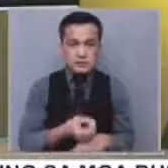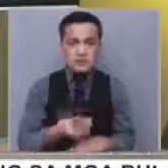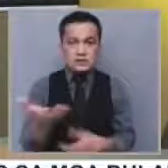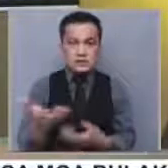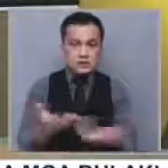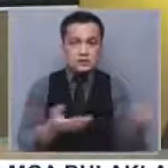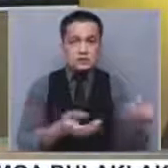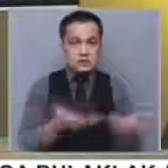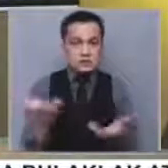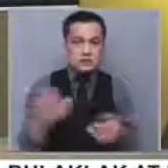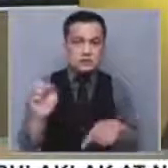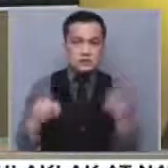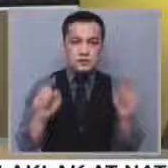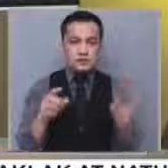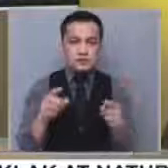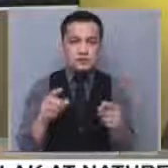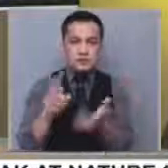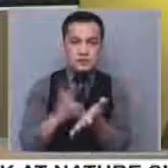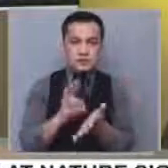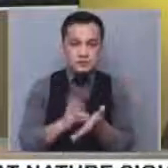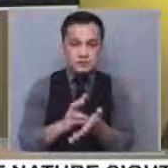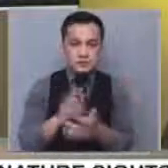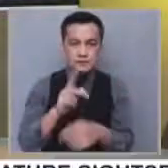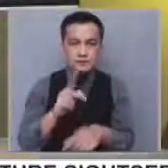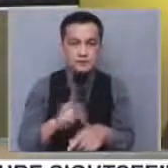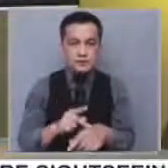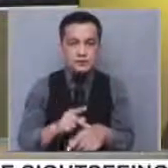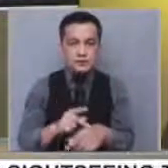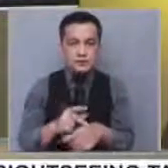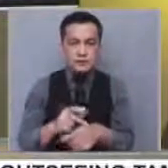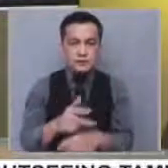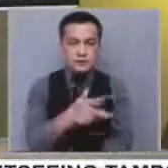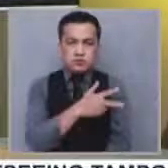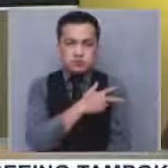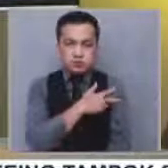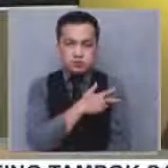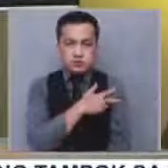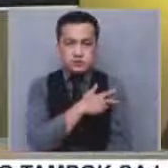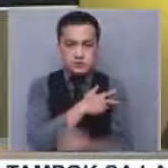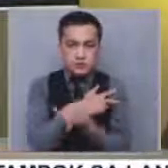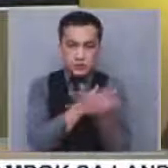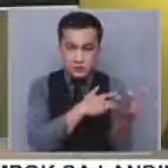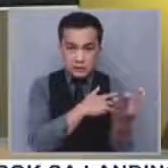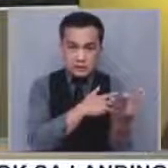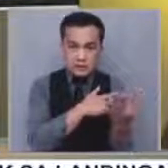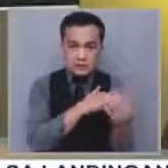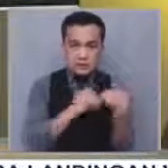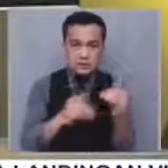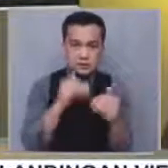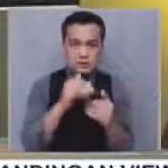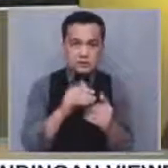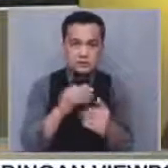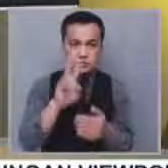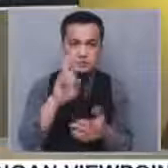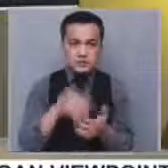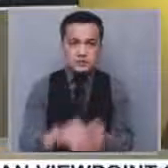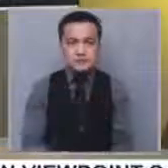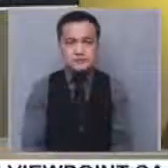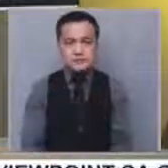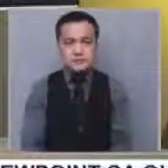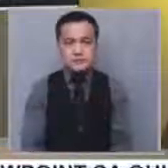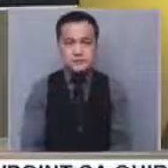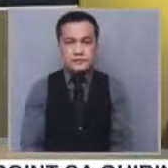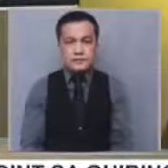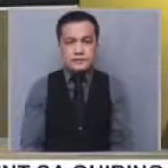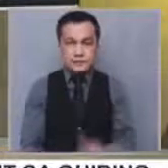bansa. Bilang nagnaturugan ng booster shot, sumabot na sa higit 2,000. May report si Bernard Hodian, Rise and